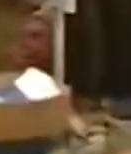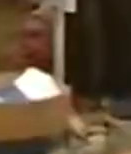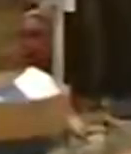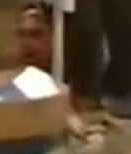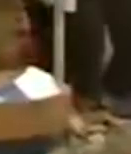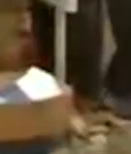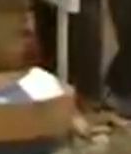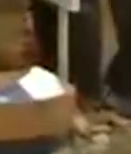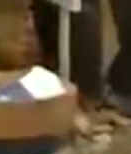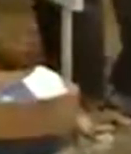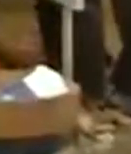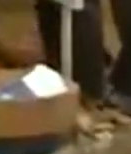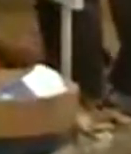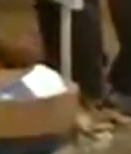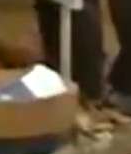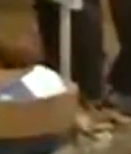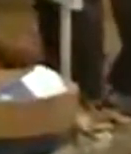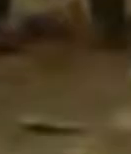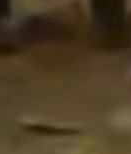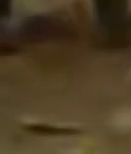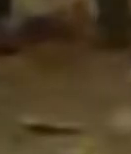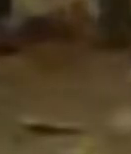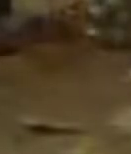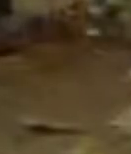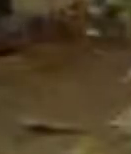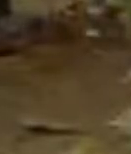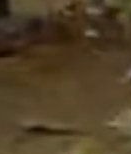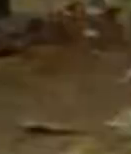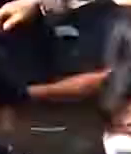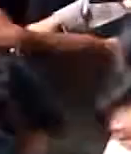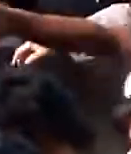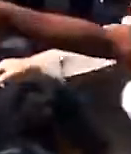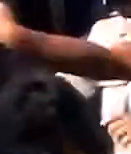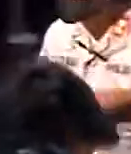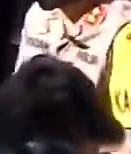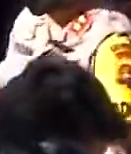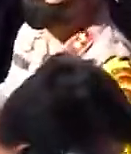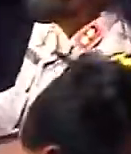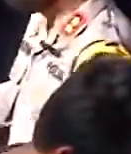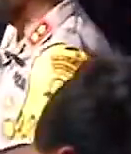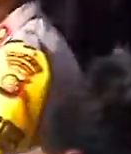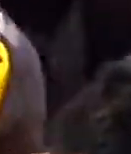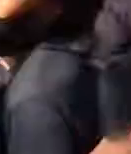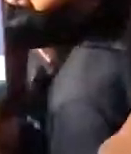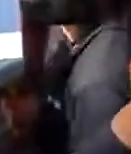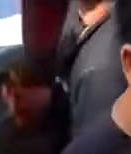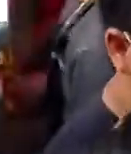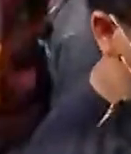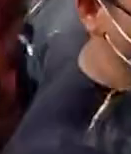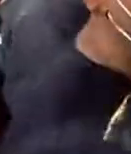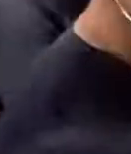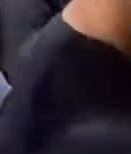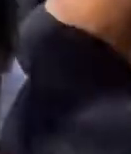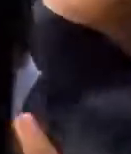Sampel autopsi ulang jenazah Brigadir J telah dikirim ke RSCM Jakarta dan hasilnya akan keluar sekitar 4 hingga 8